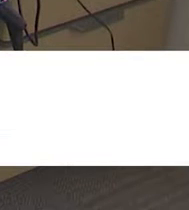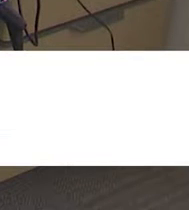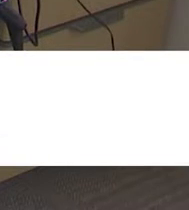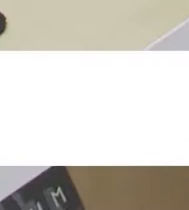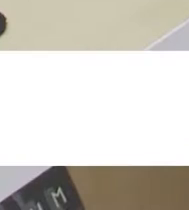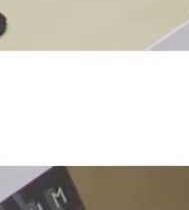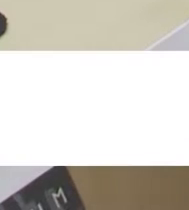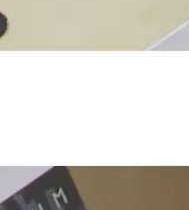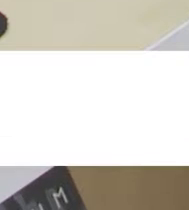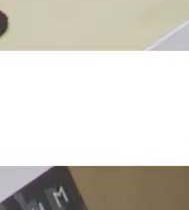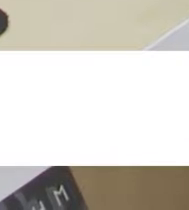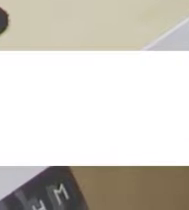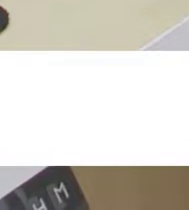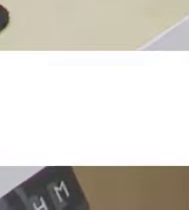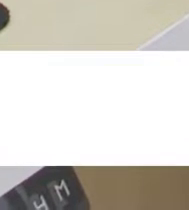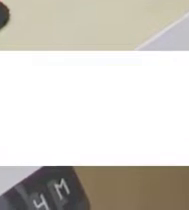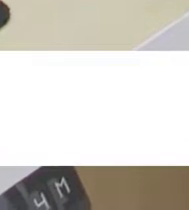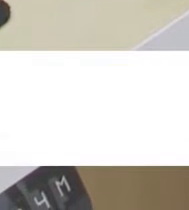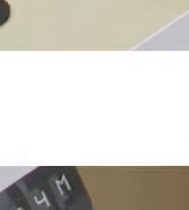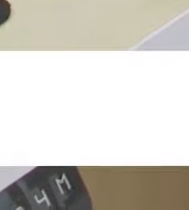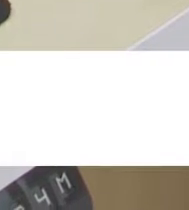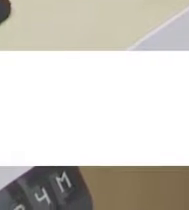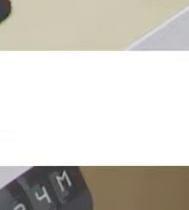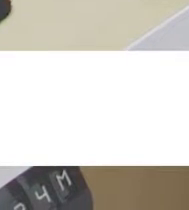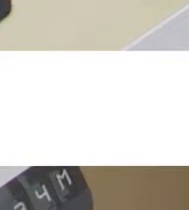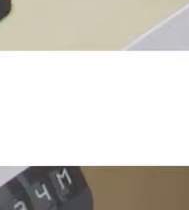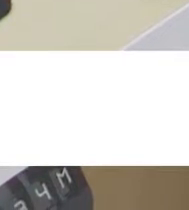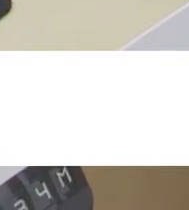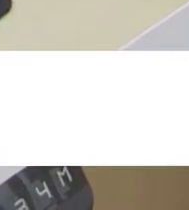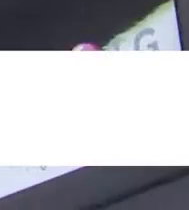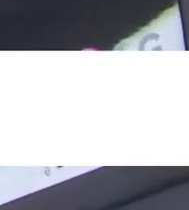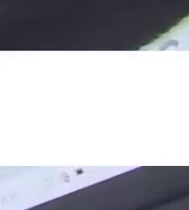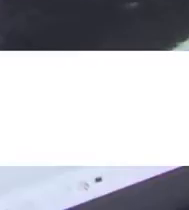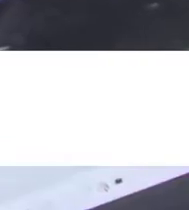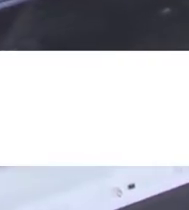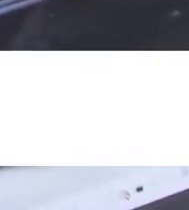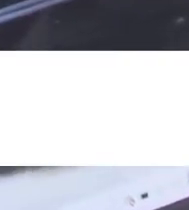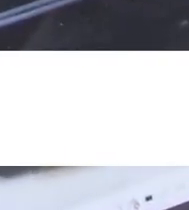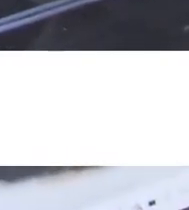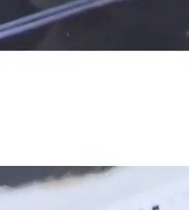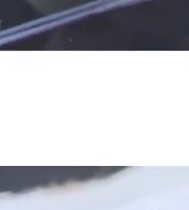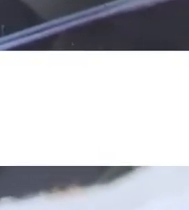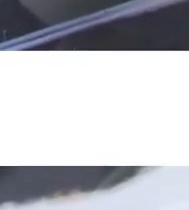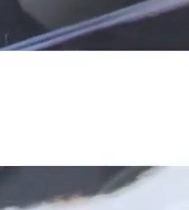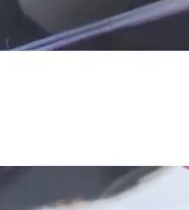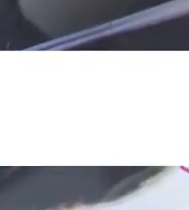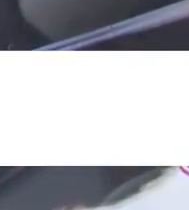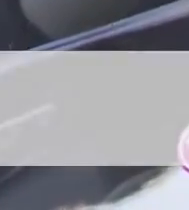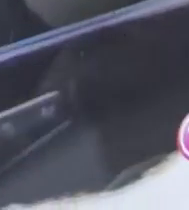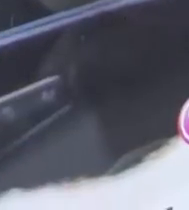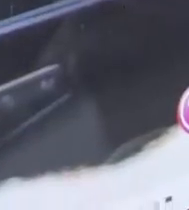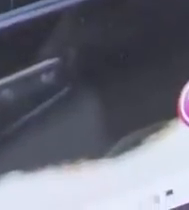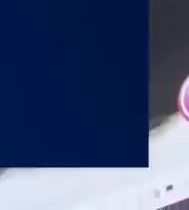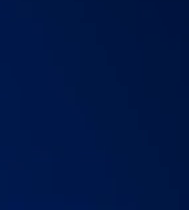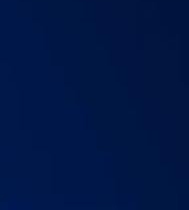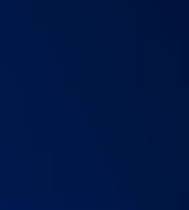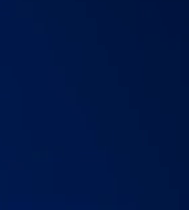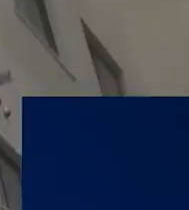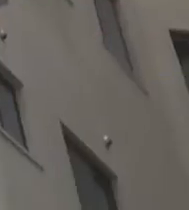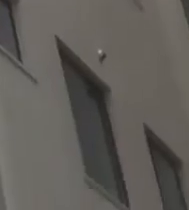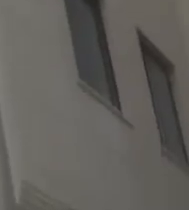강서구가 장애인들의 정보통신기기 활용을 돕기 위해 2022년 장애인 정보통신 보조기기 보급 사업을 추진합니다.